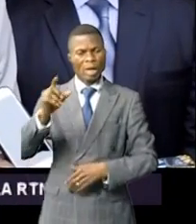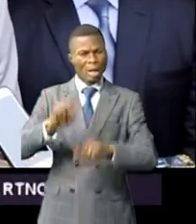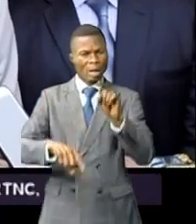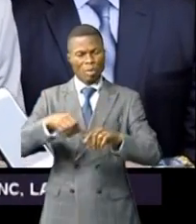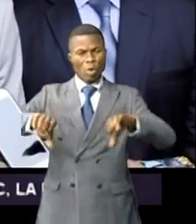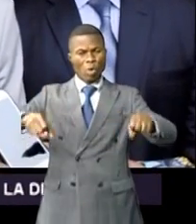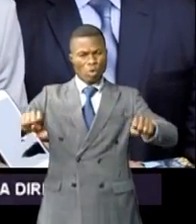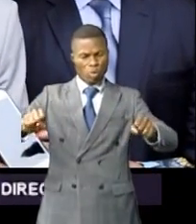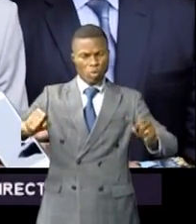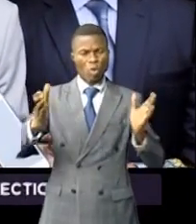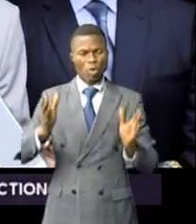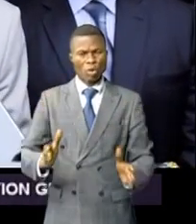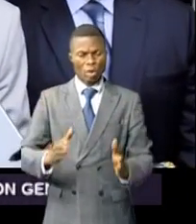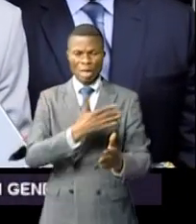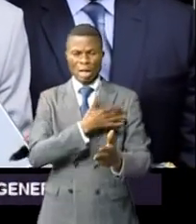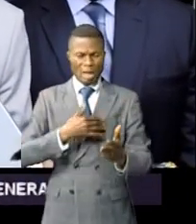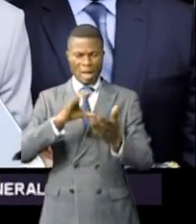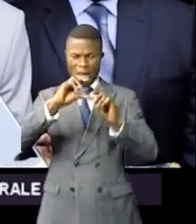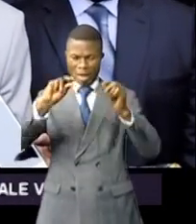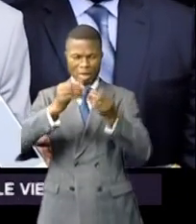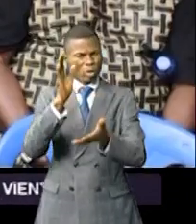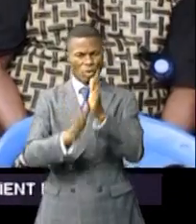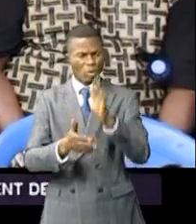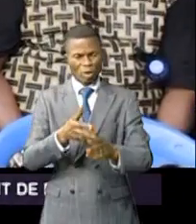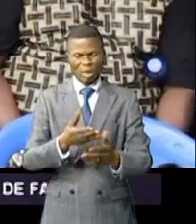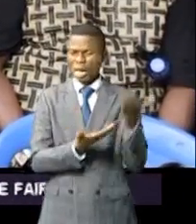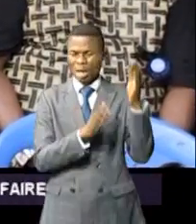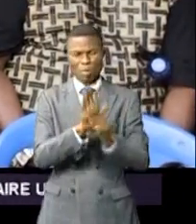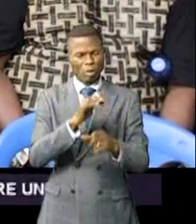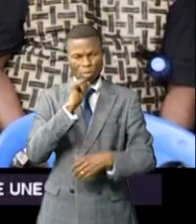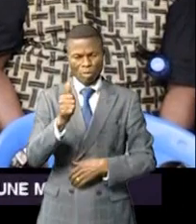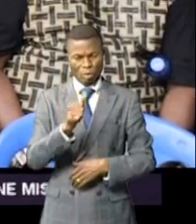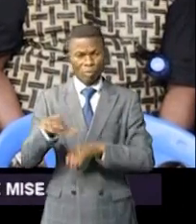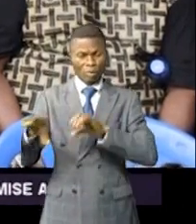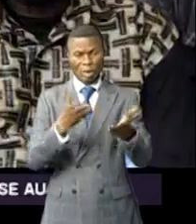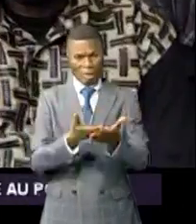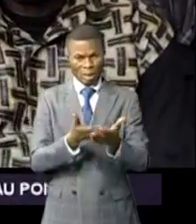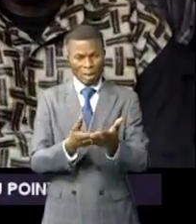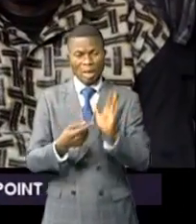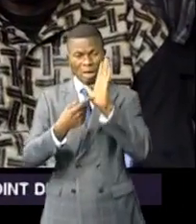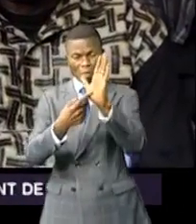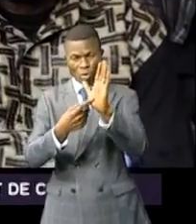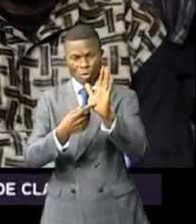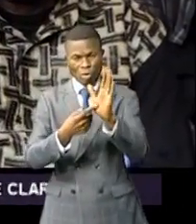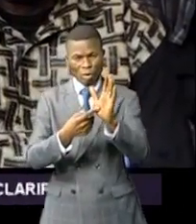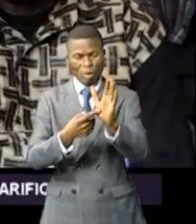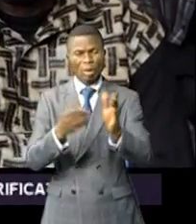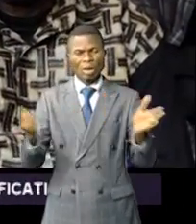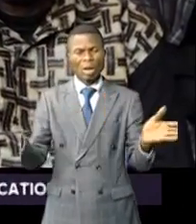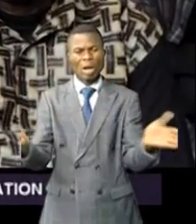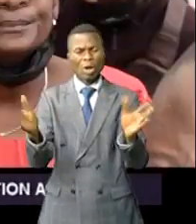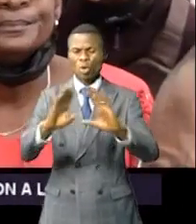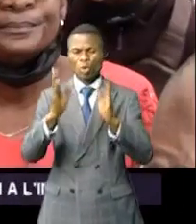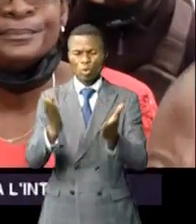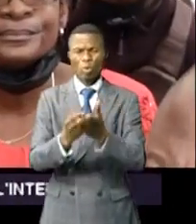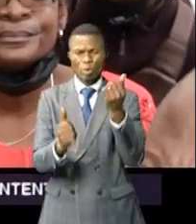conduire une moto qui n'est pas identifiée. Ce n'est pas du tout sécurisant. Cet événement transversal faisant sa taille, il a mobilisé tout un